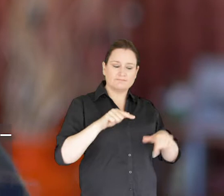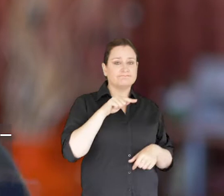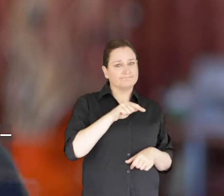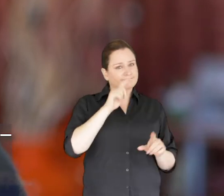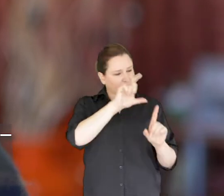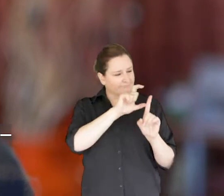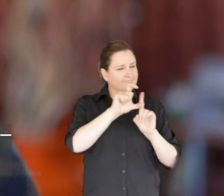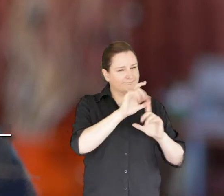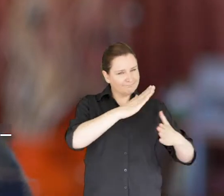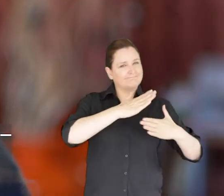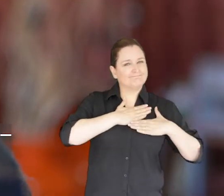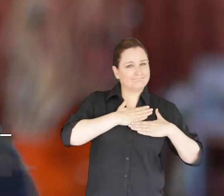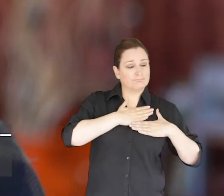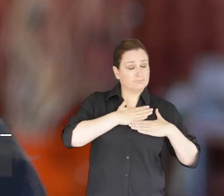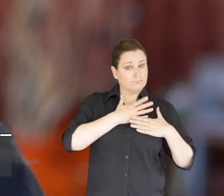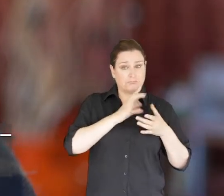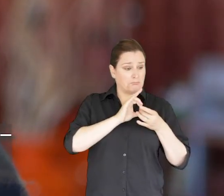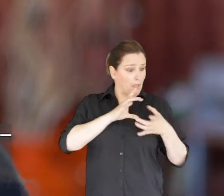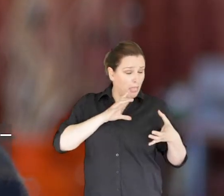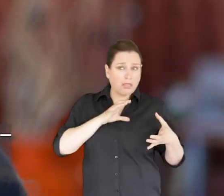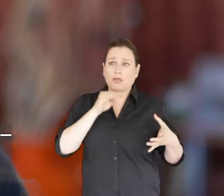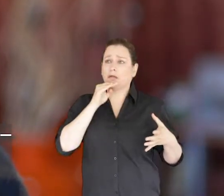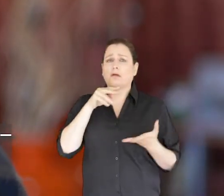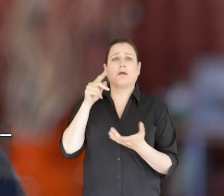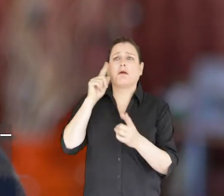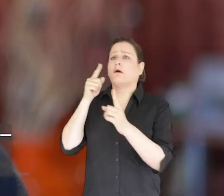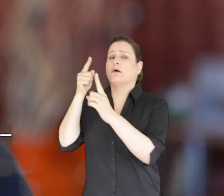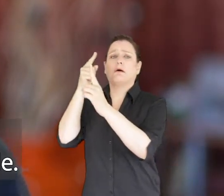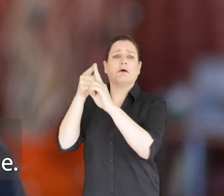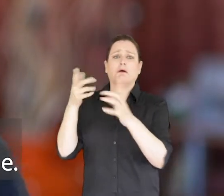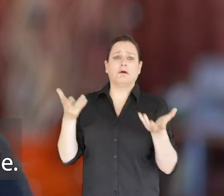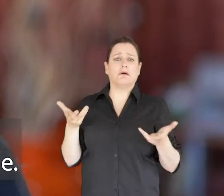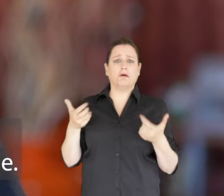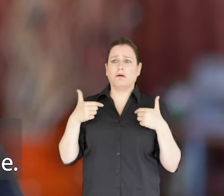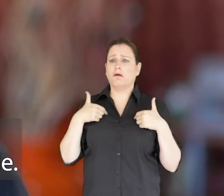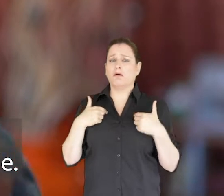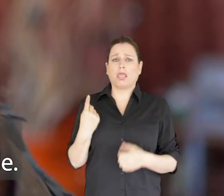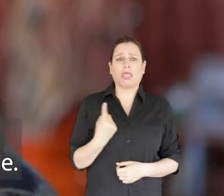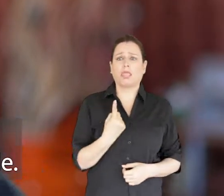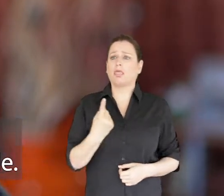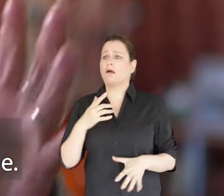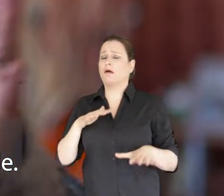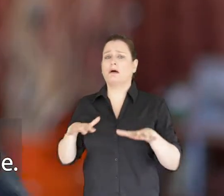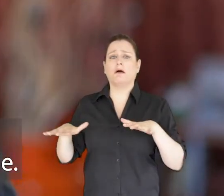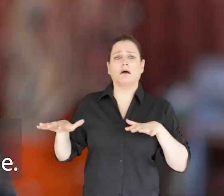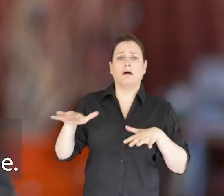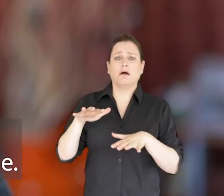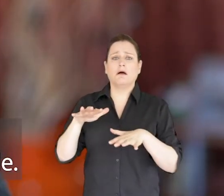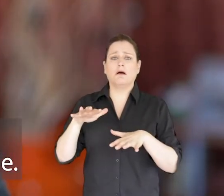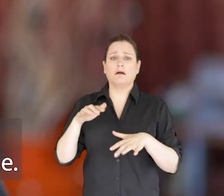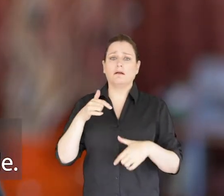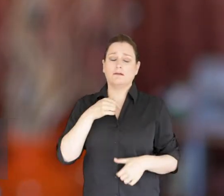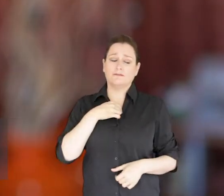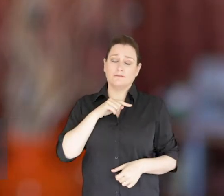een visielose nasie. Jy hang iewers in die lucht, jy is maar net tussen die